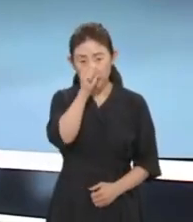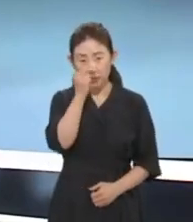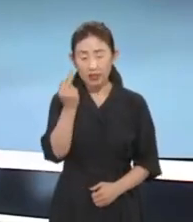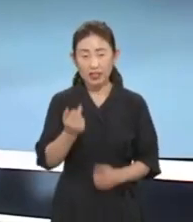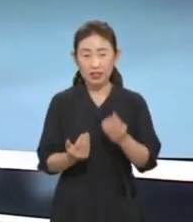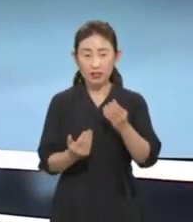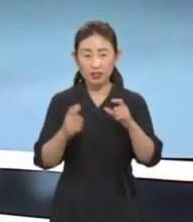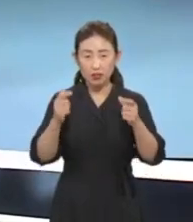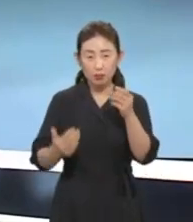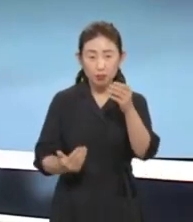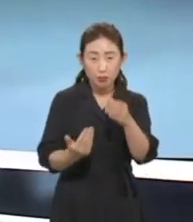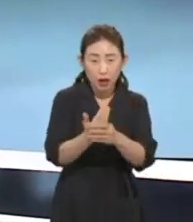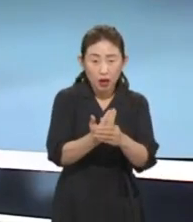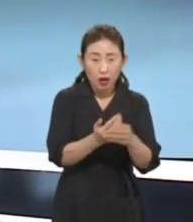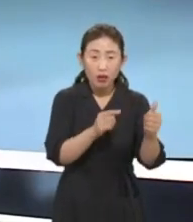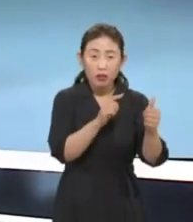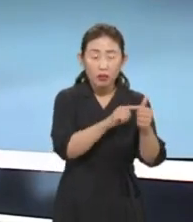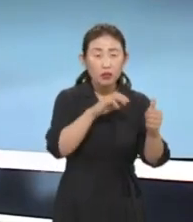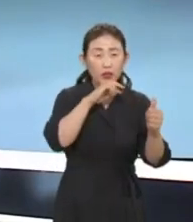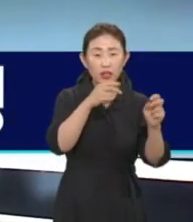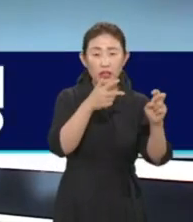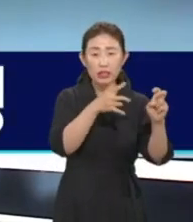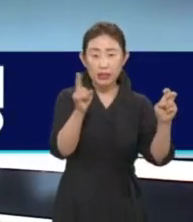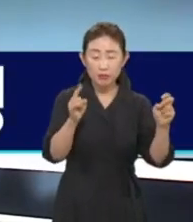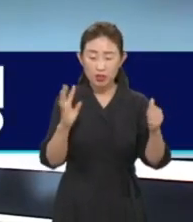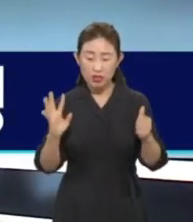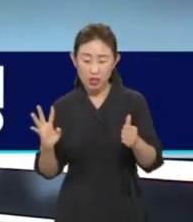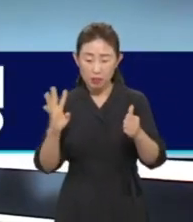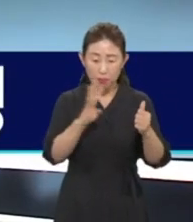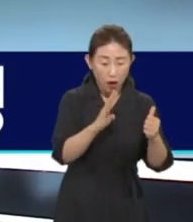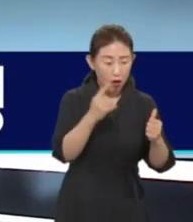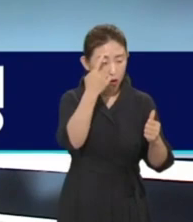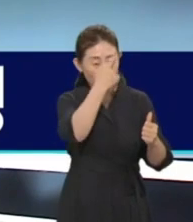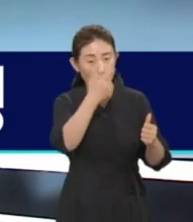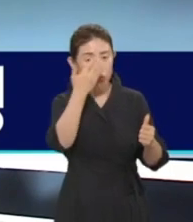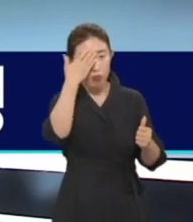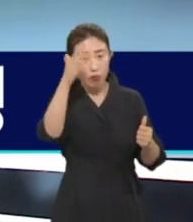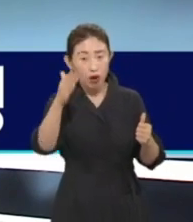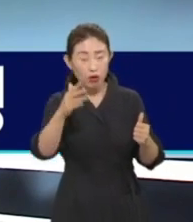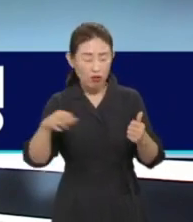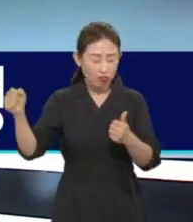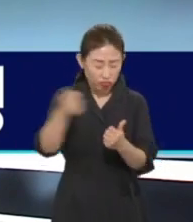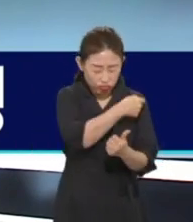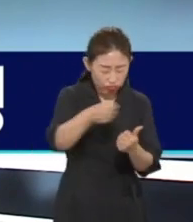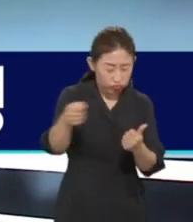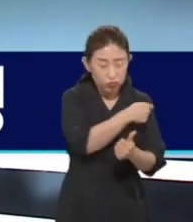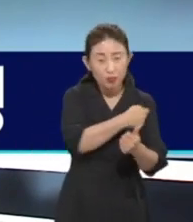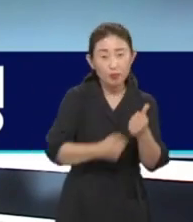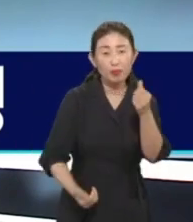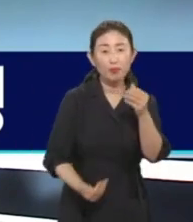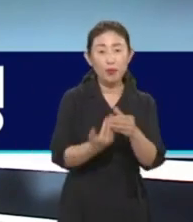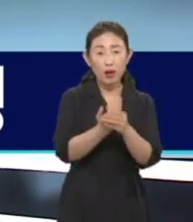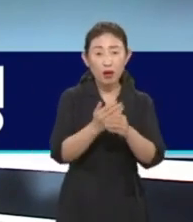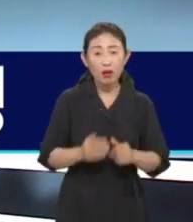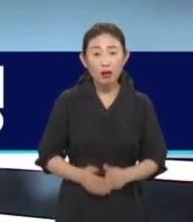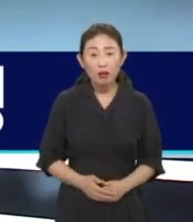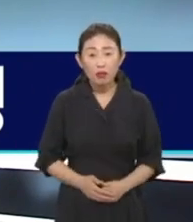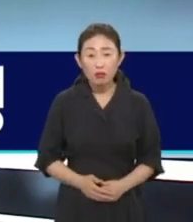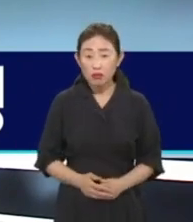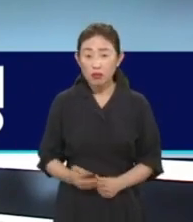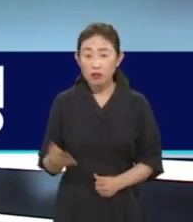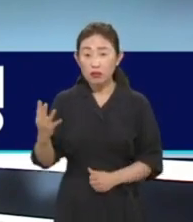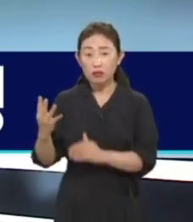서산에서 30대 남성이 일면식도 없는 사촌 형제들로부터 무차별 폭행을 당한 사실이 뒤늦게 알려졌습니다